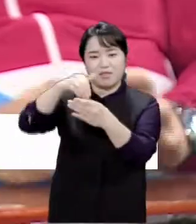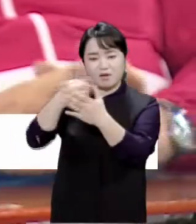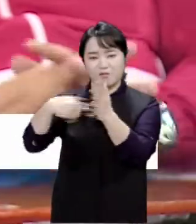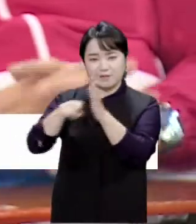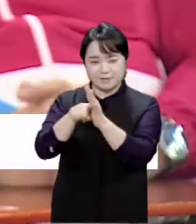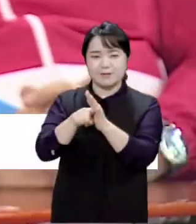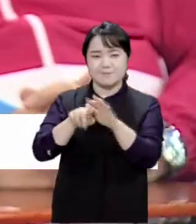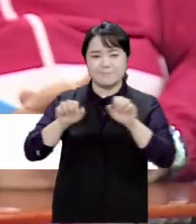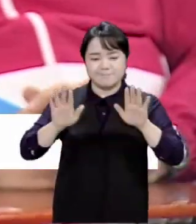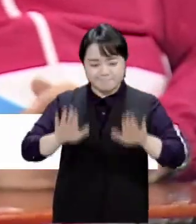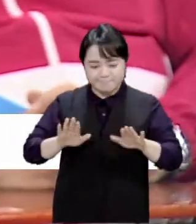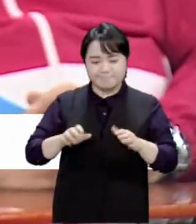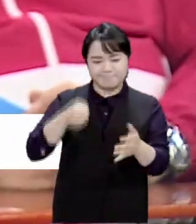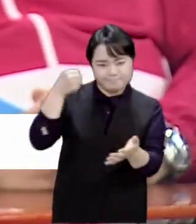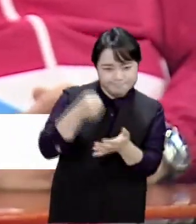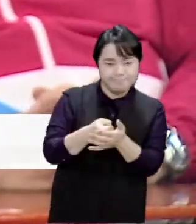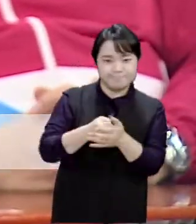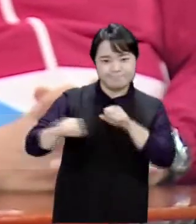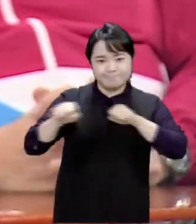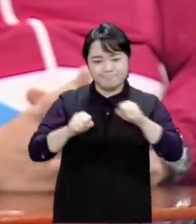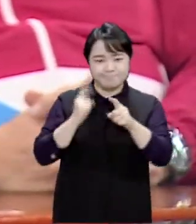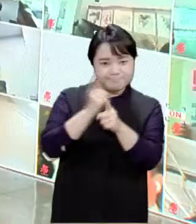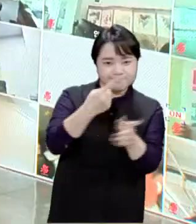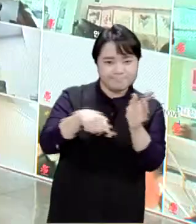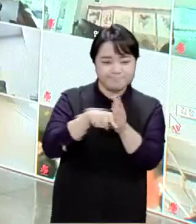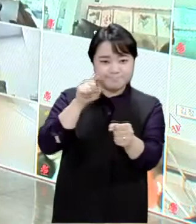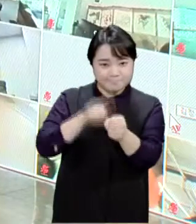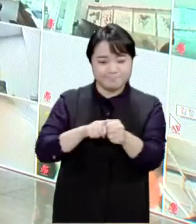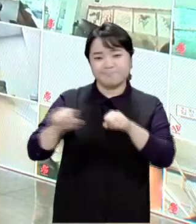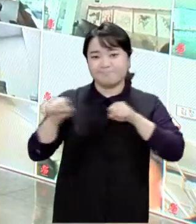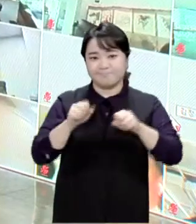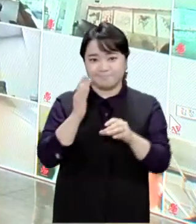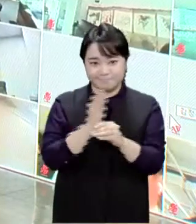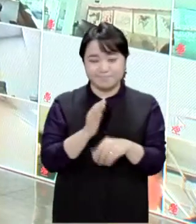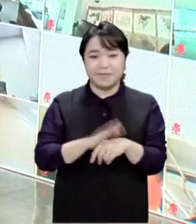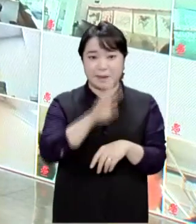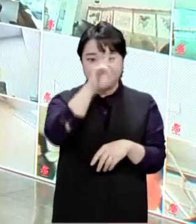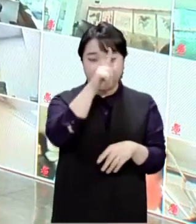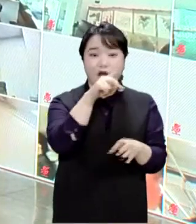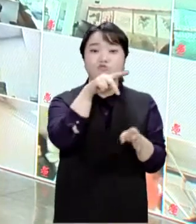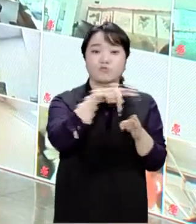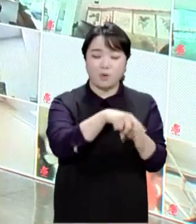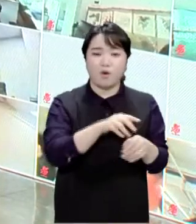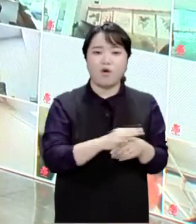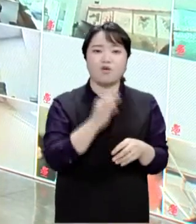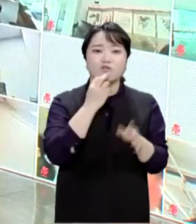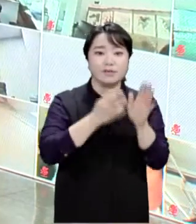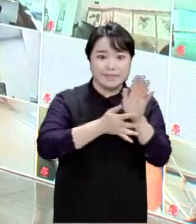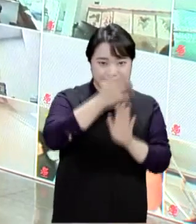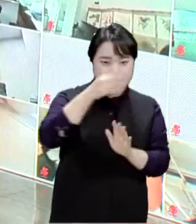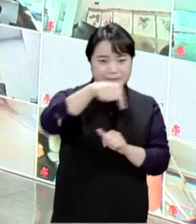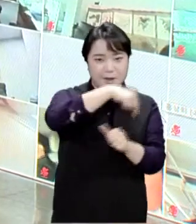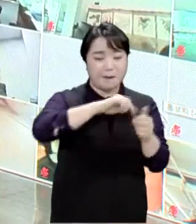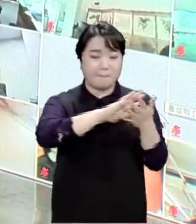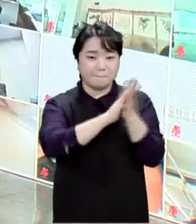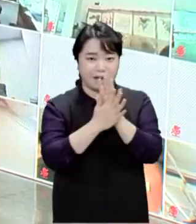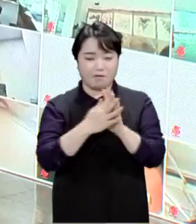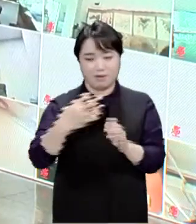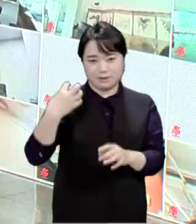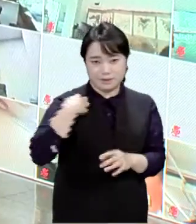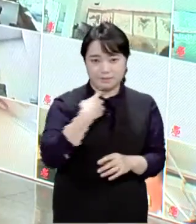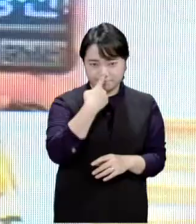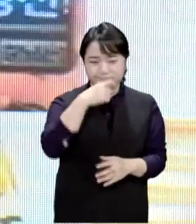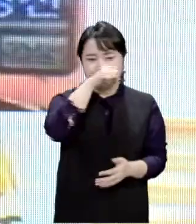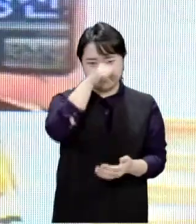반드시 이기겠다는 각오를 다졌습니다. 박영선 후보는 특히 서울을 바꾸는 적임자임을 내세우고